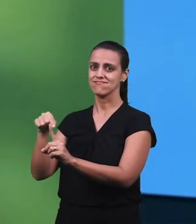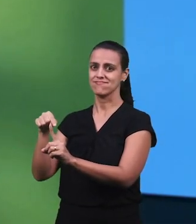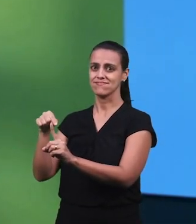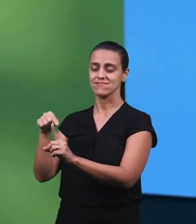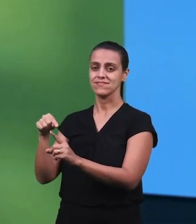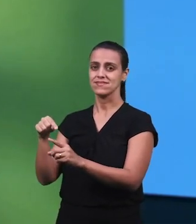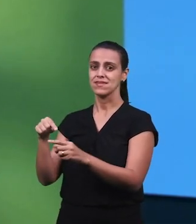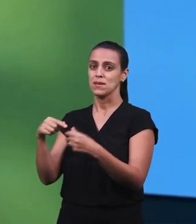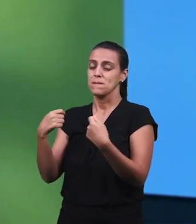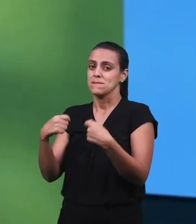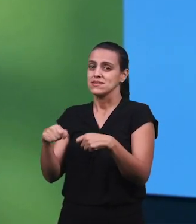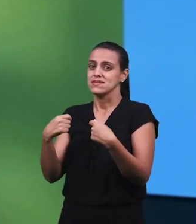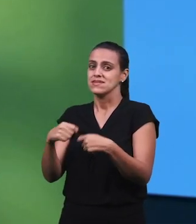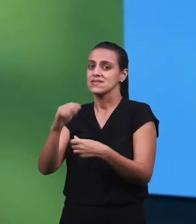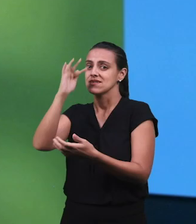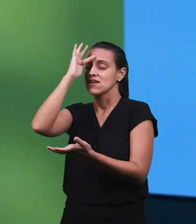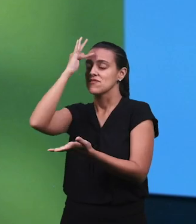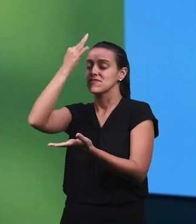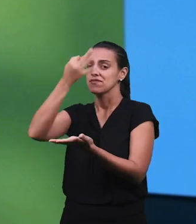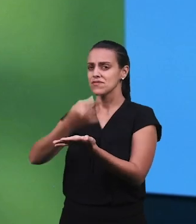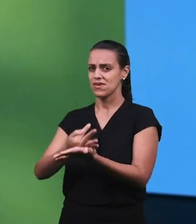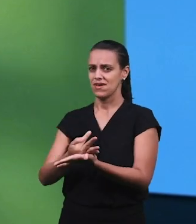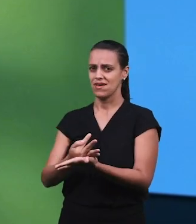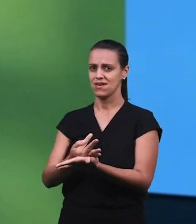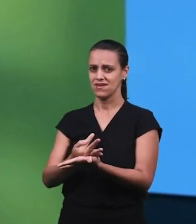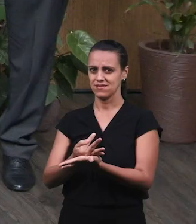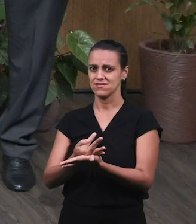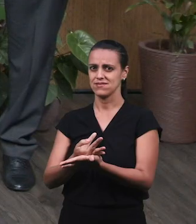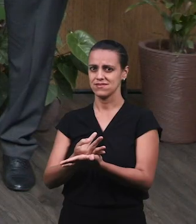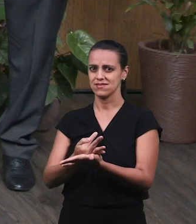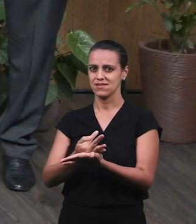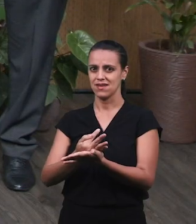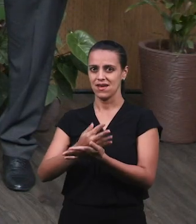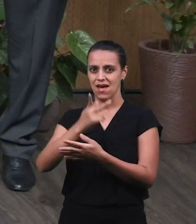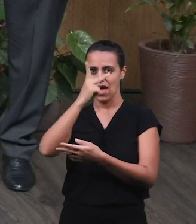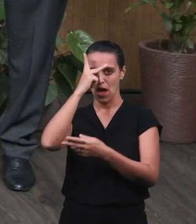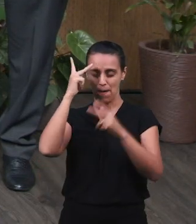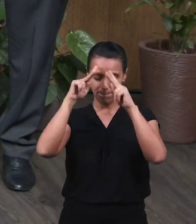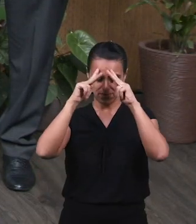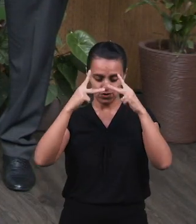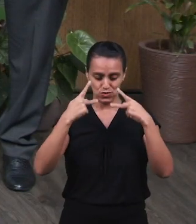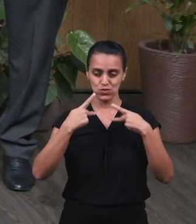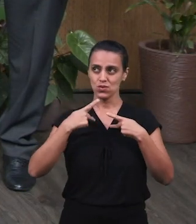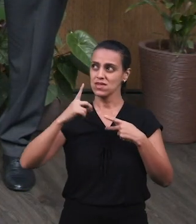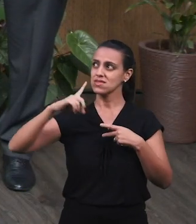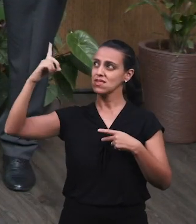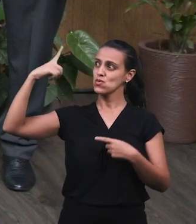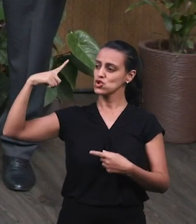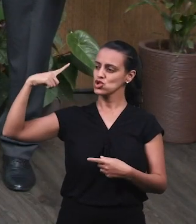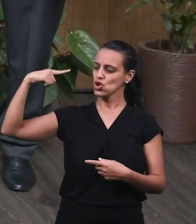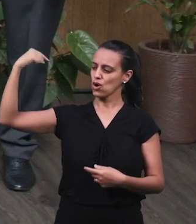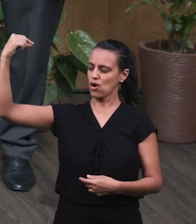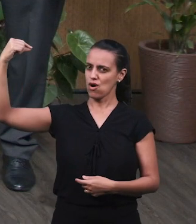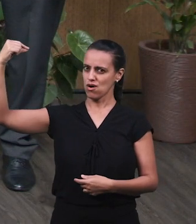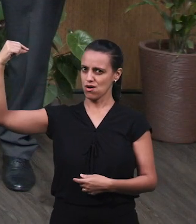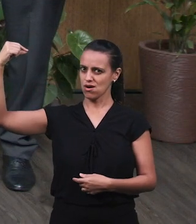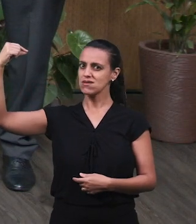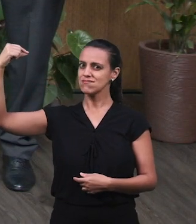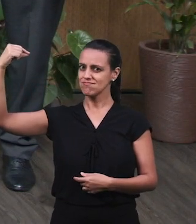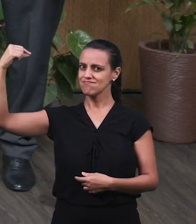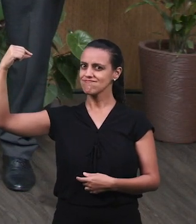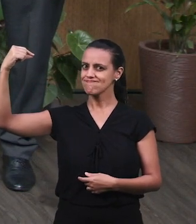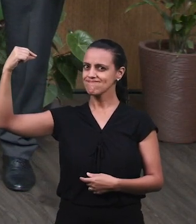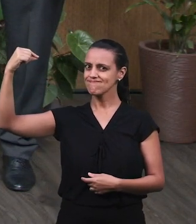la foi, l'homme, il est élu par Dieu le Père en sanctification de l'Esprit